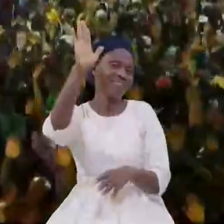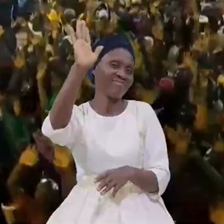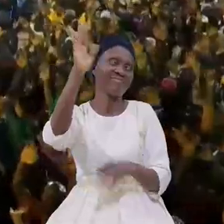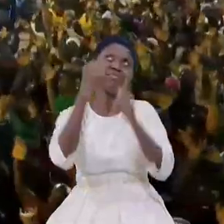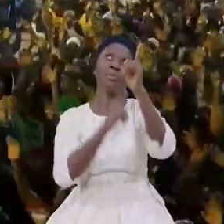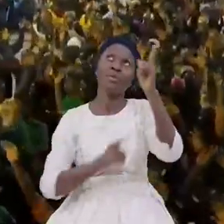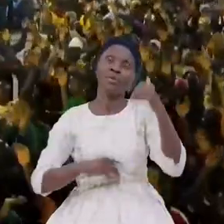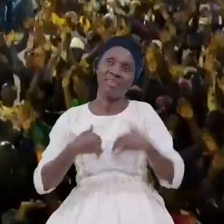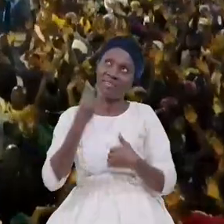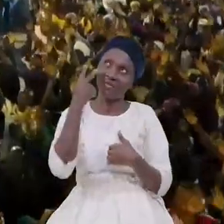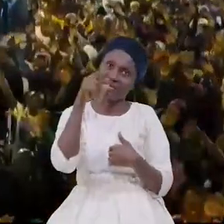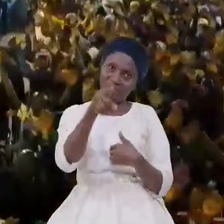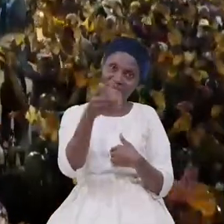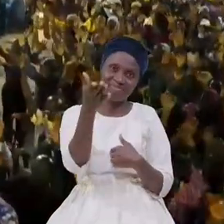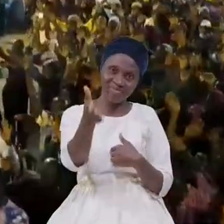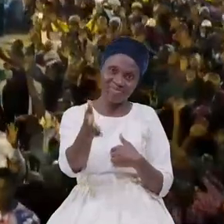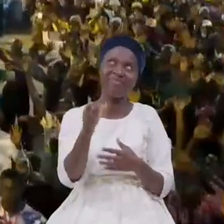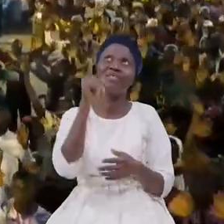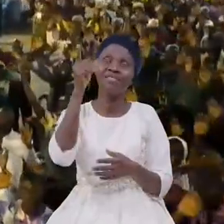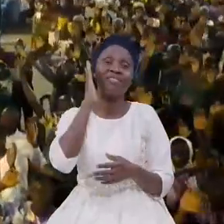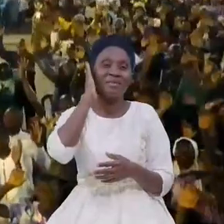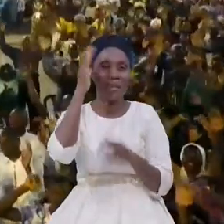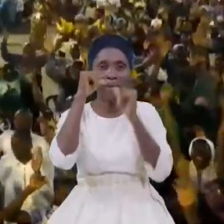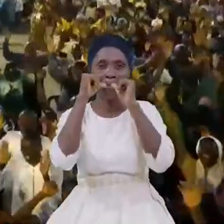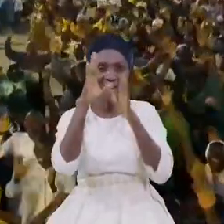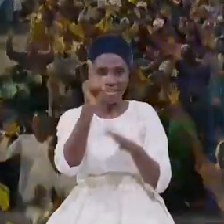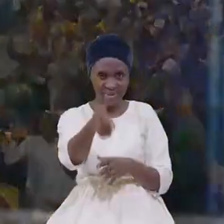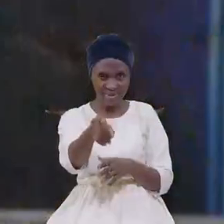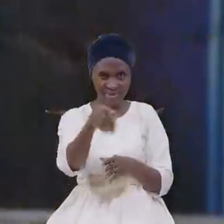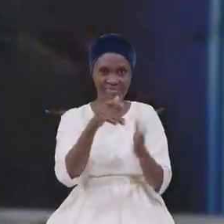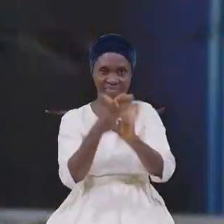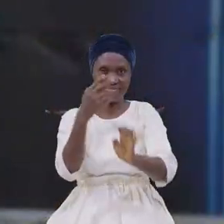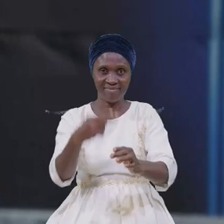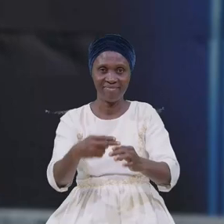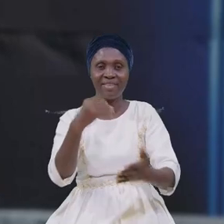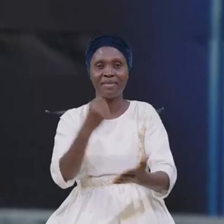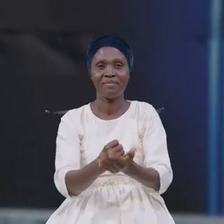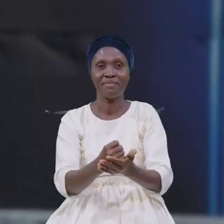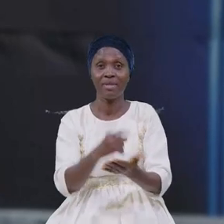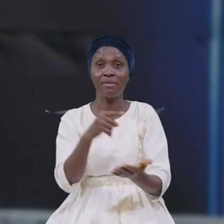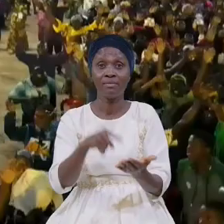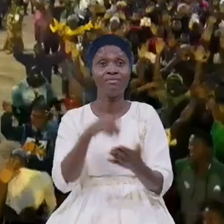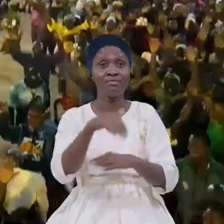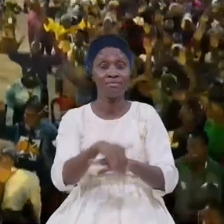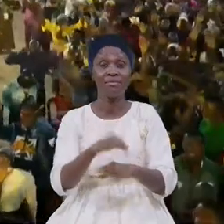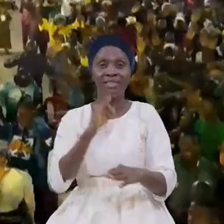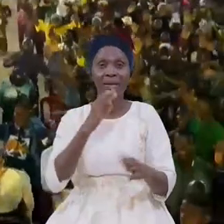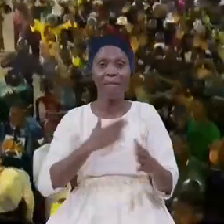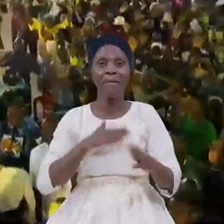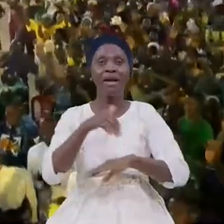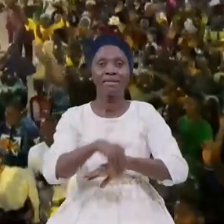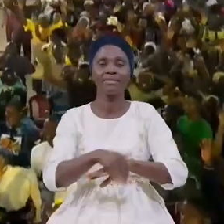Le Seigneur vous a vu là-bas et vous bénira. Ce soir, c'est ma